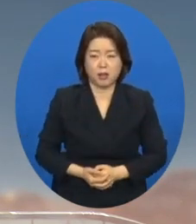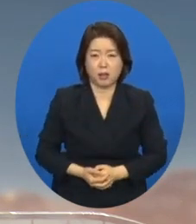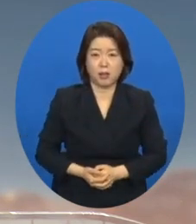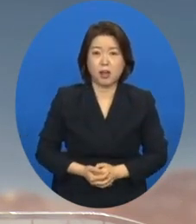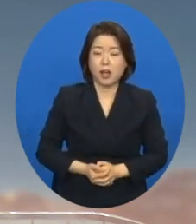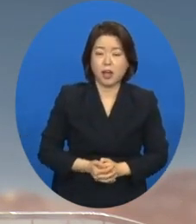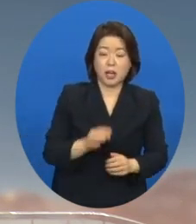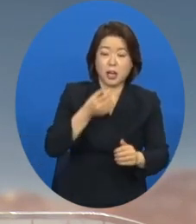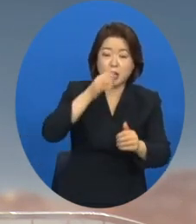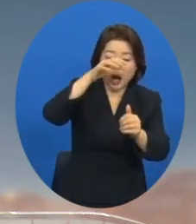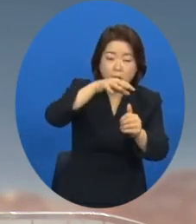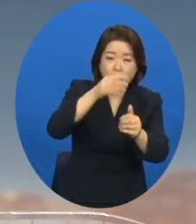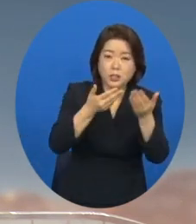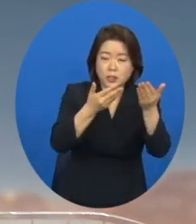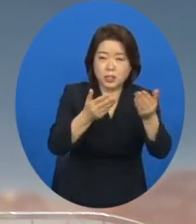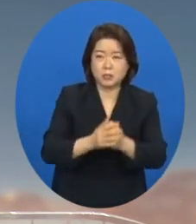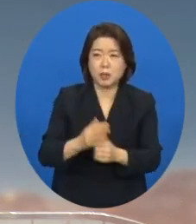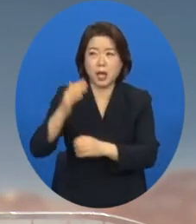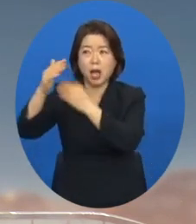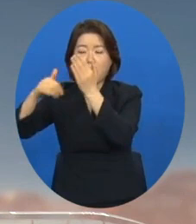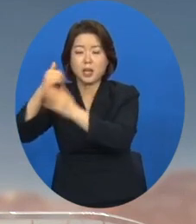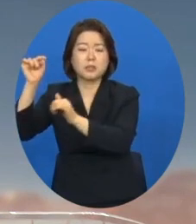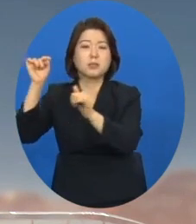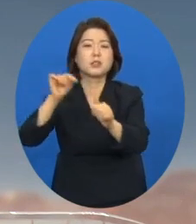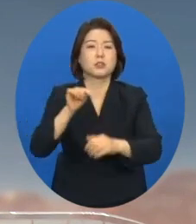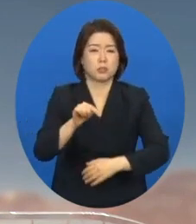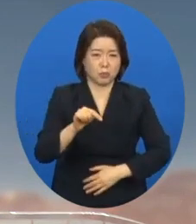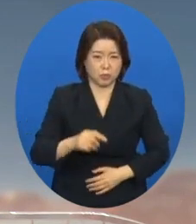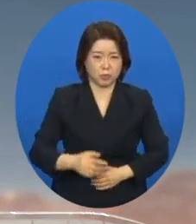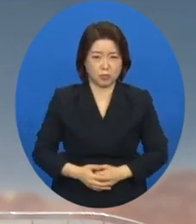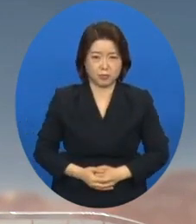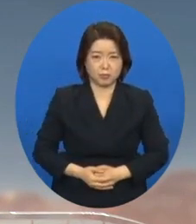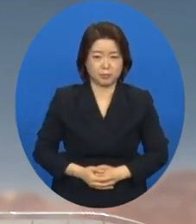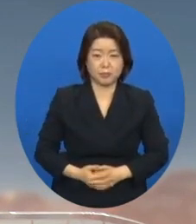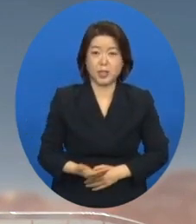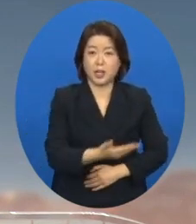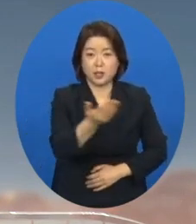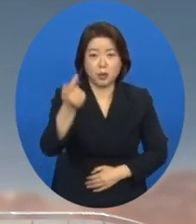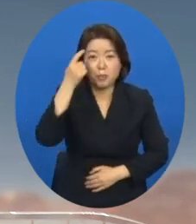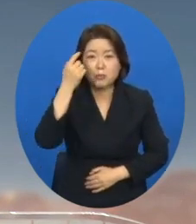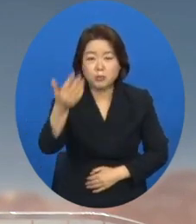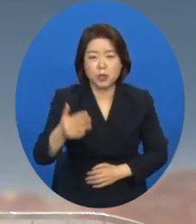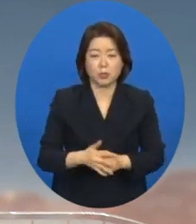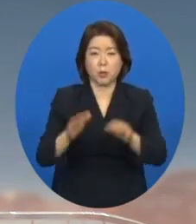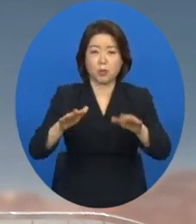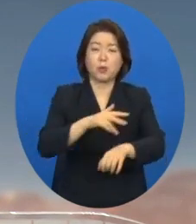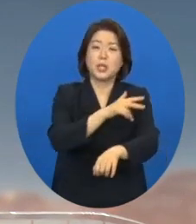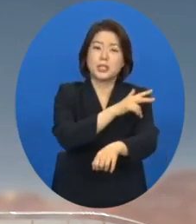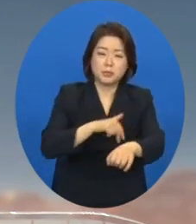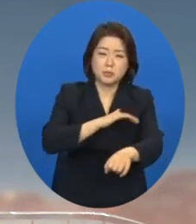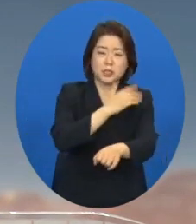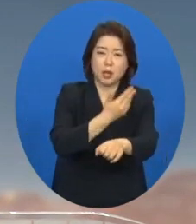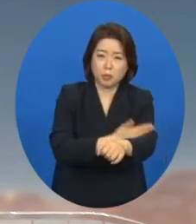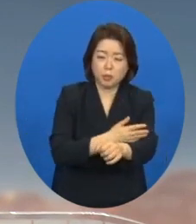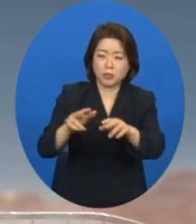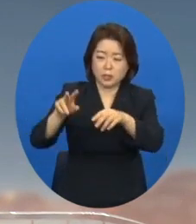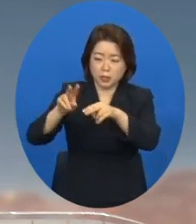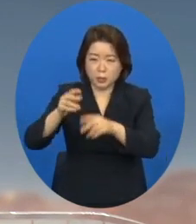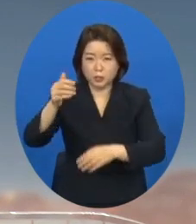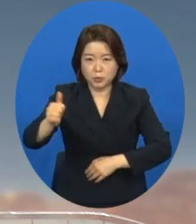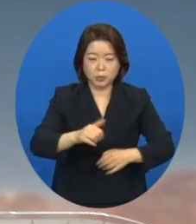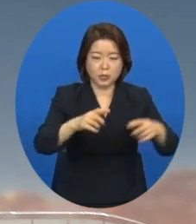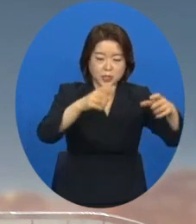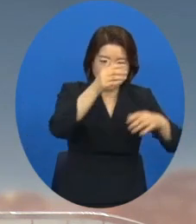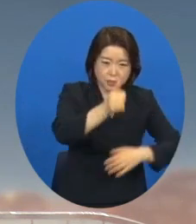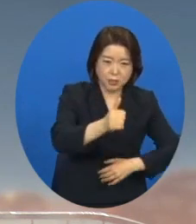것은 하나님이셨어요. 자 그럼 제가 여러분께 묻겠습니다. 오늘 집사, 권사, 속장, 지역장,